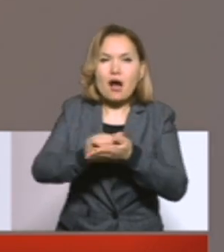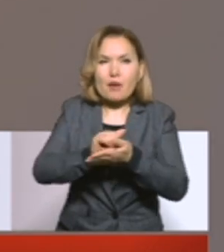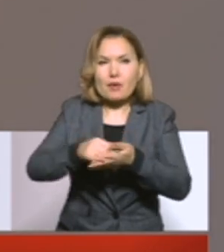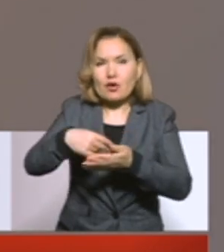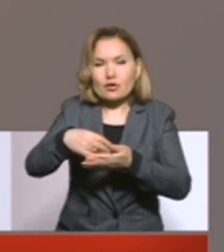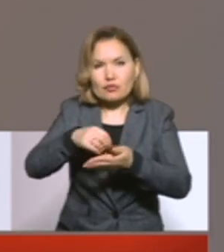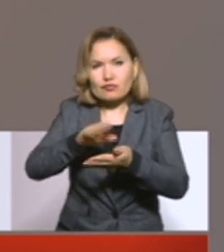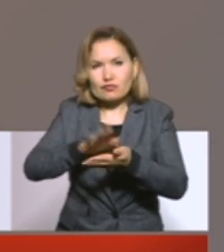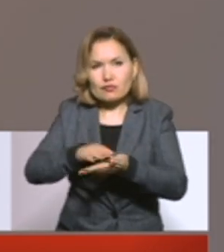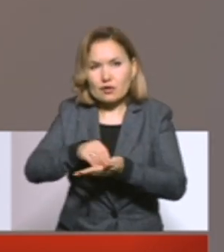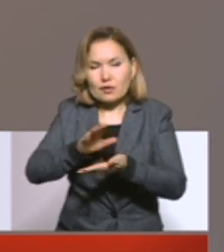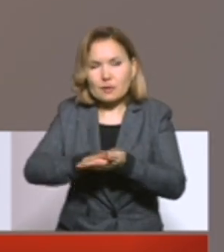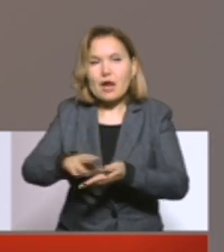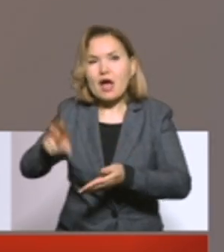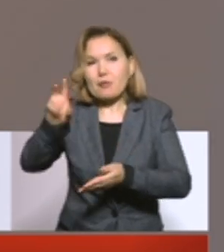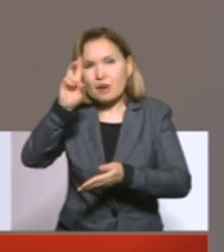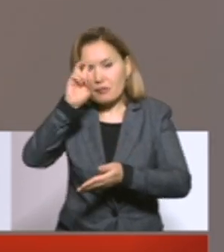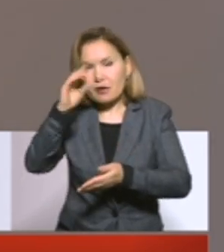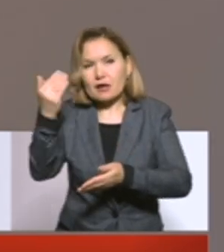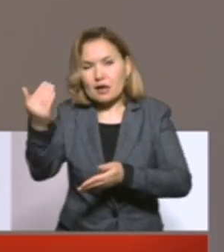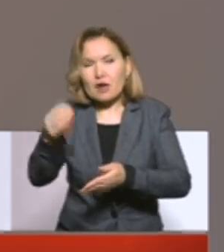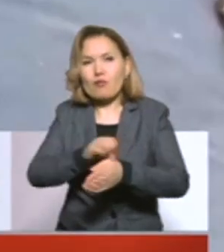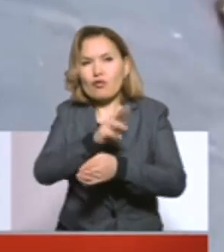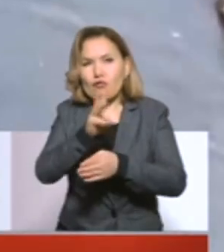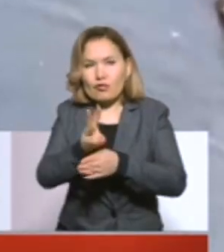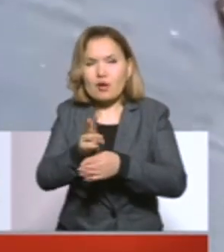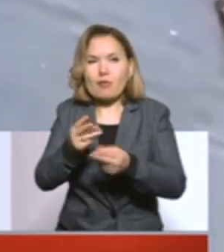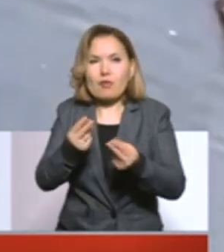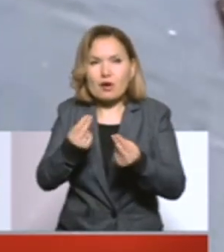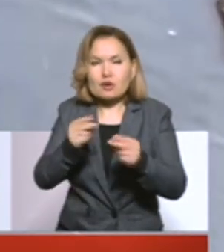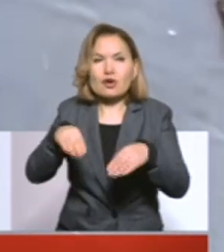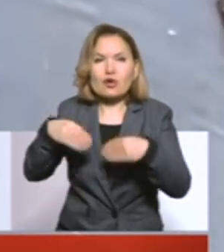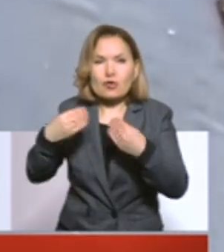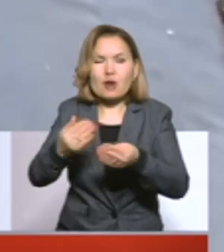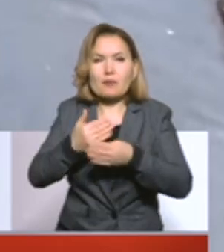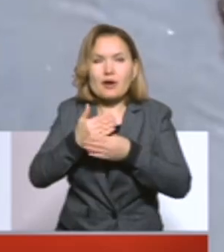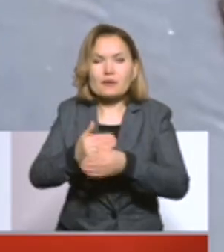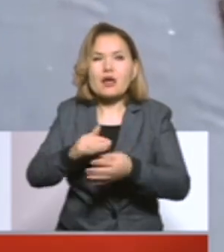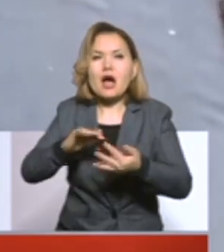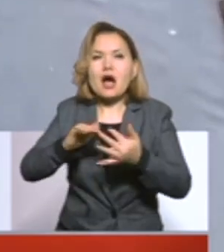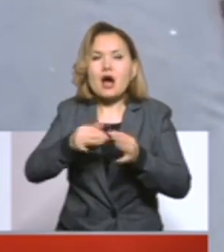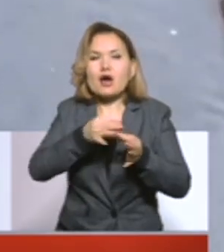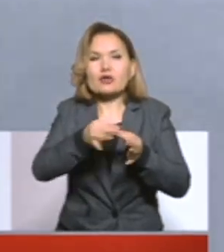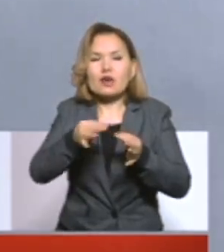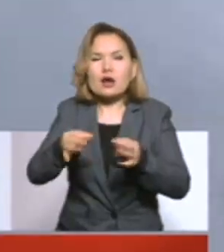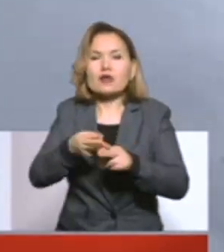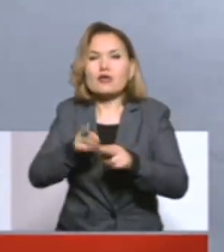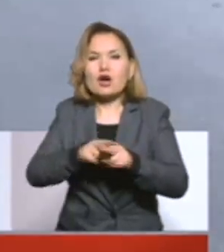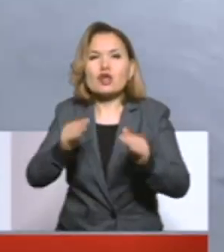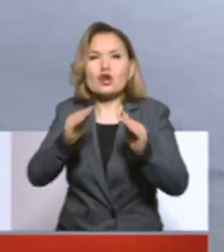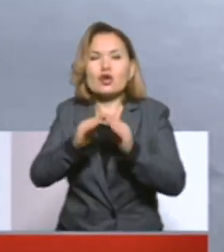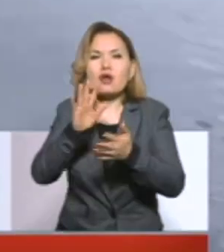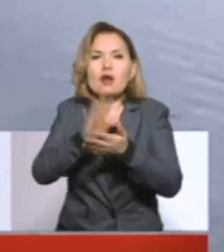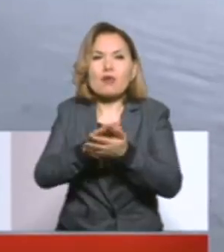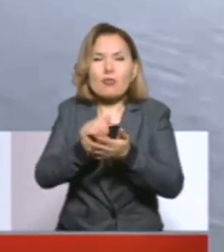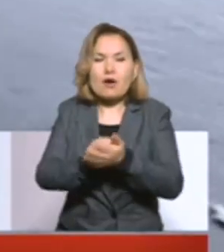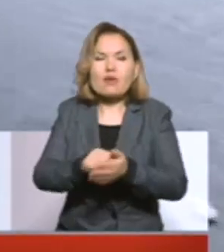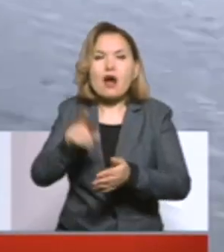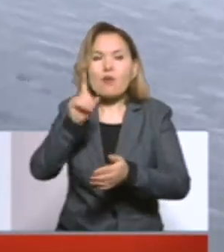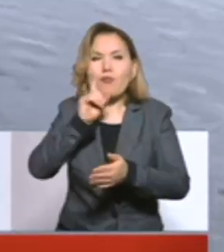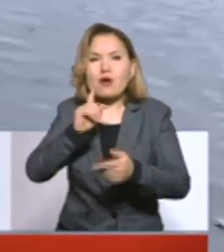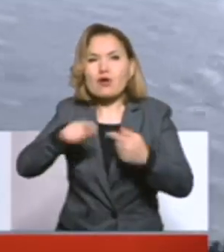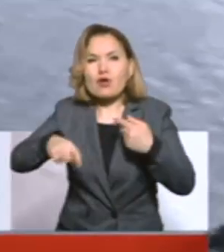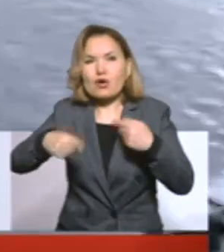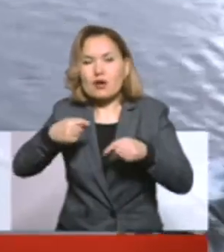түсіреді. Мемлекет есебінен бәріңізге көмек көрсетіледі. Әзірге қанша елді мекенді су басып, қанша үйге зақым келгені, қанша